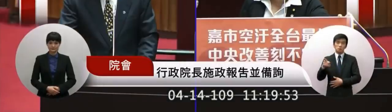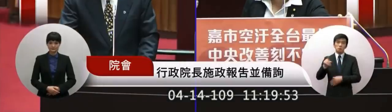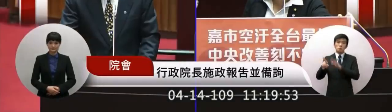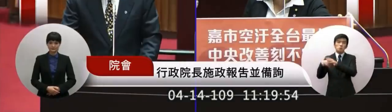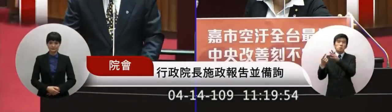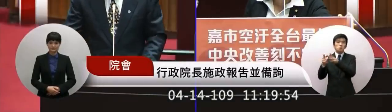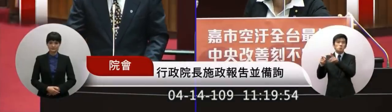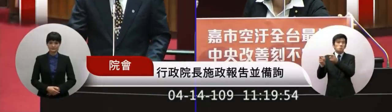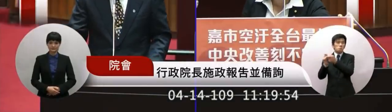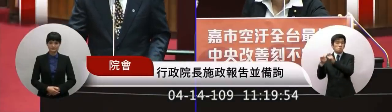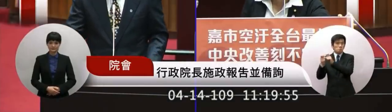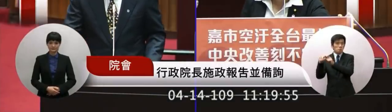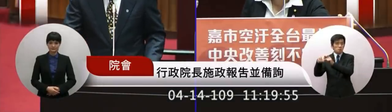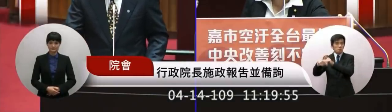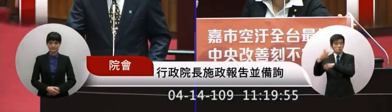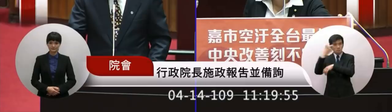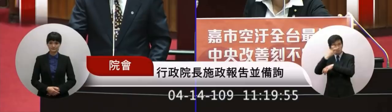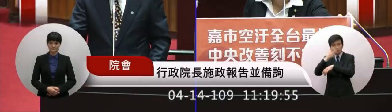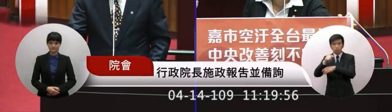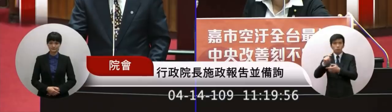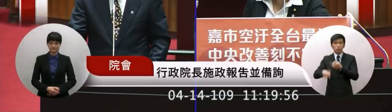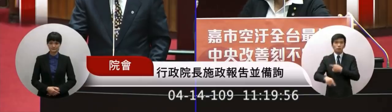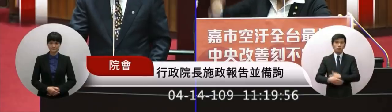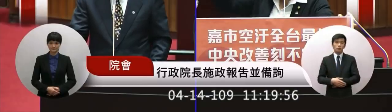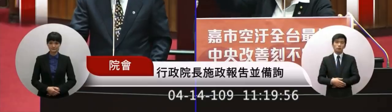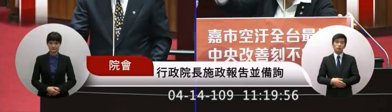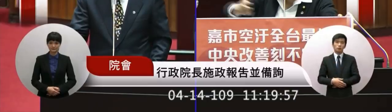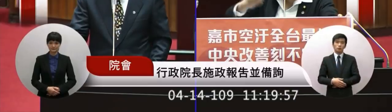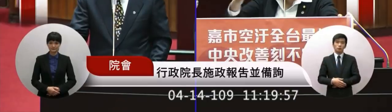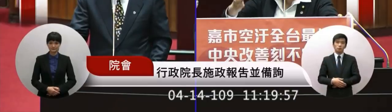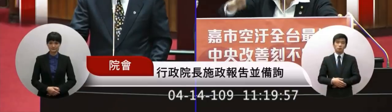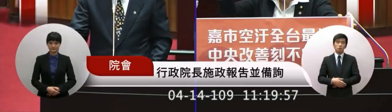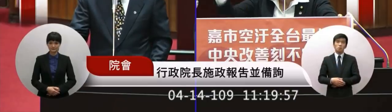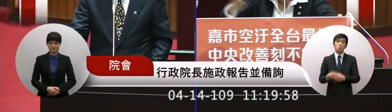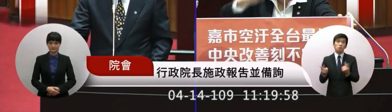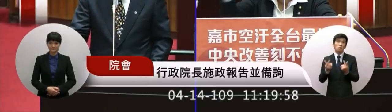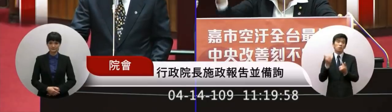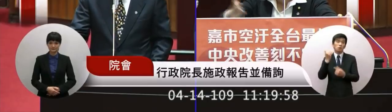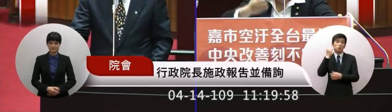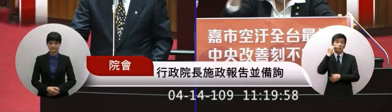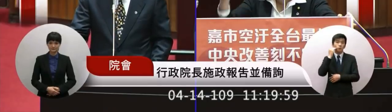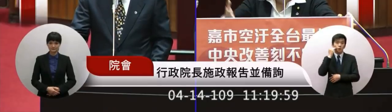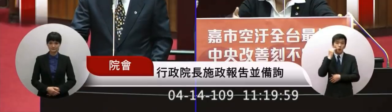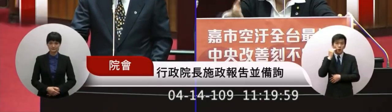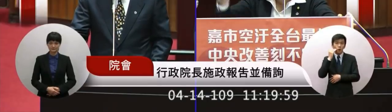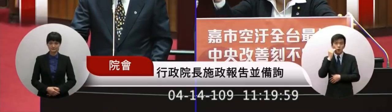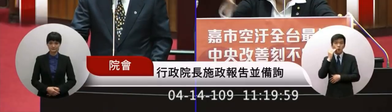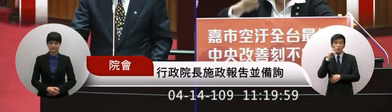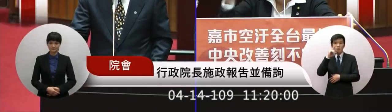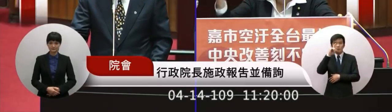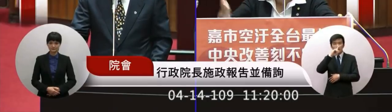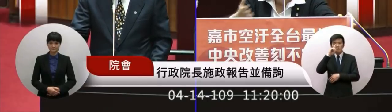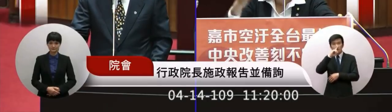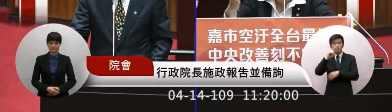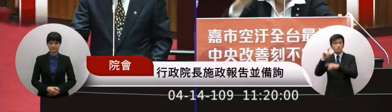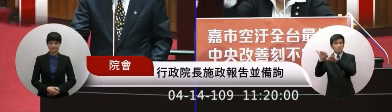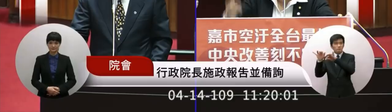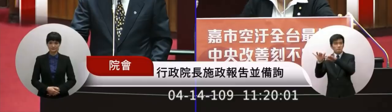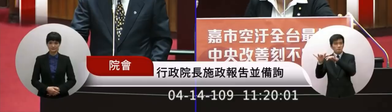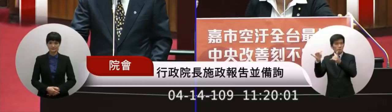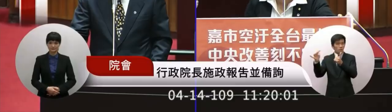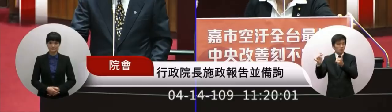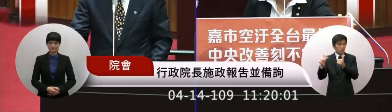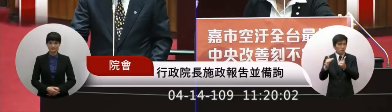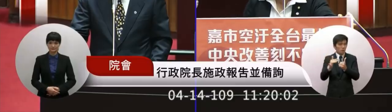而已我覺得本身因為覺得說有時候他隨時會改變隨時會對